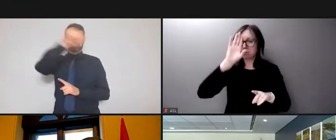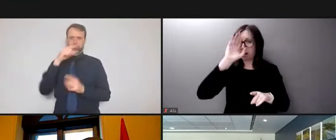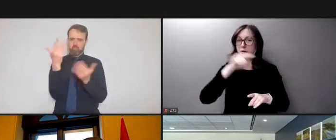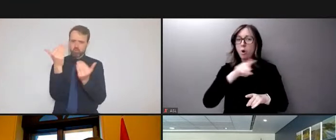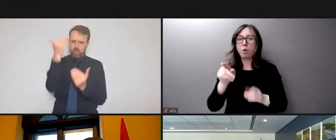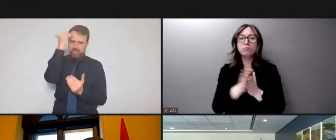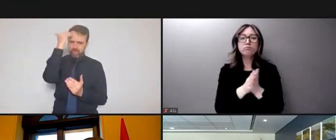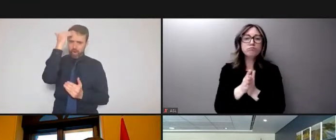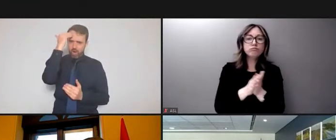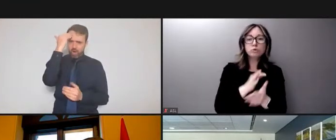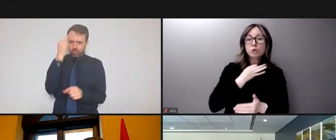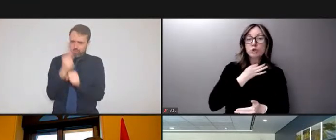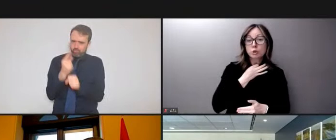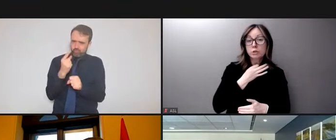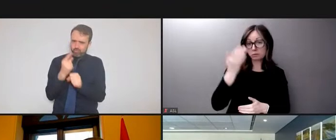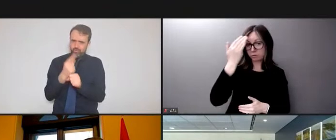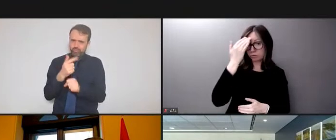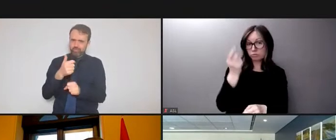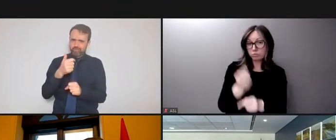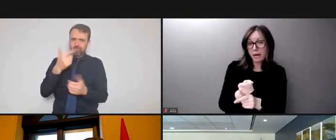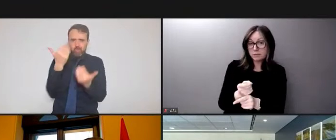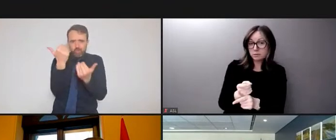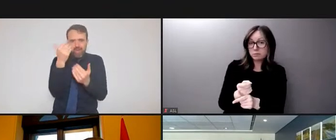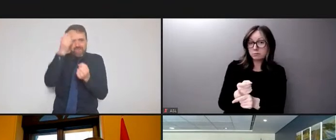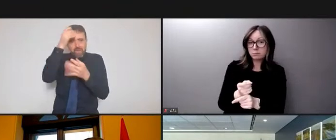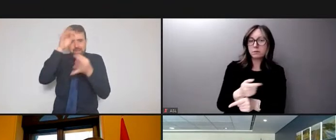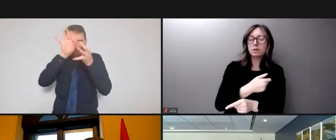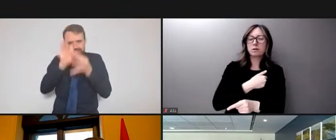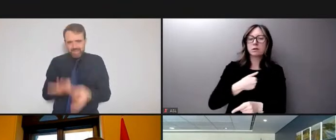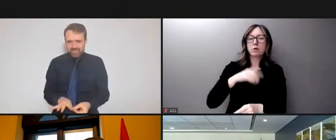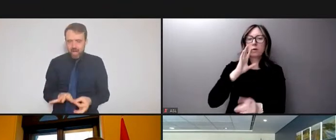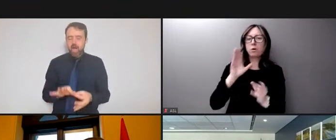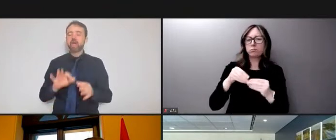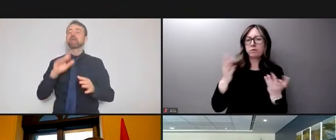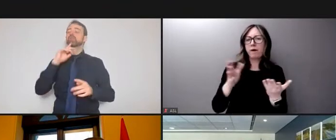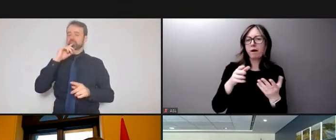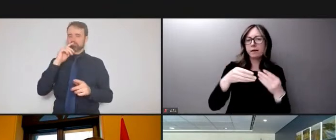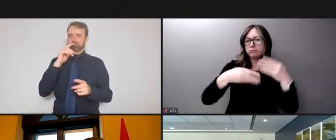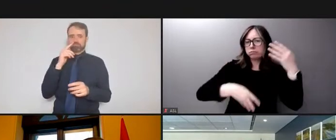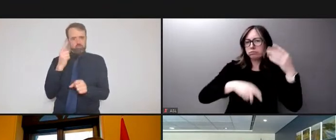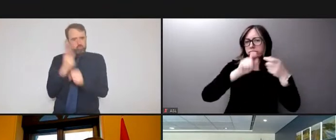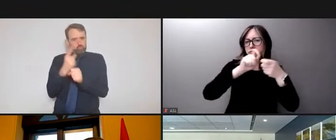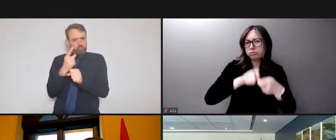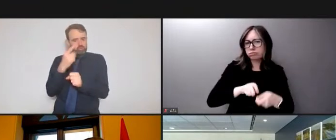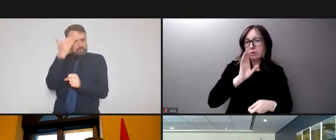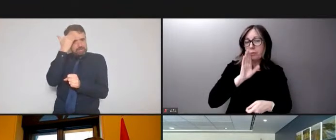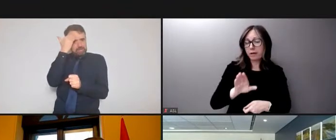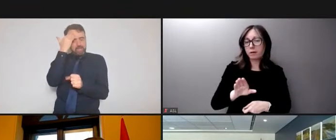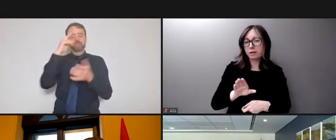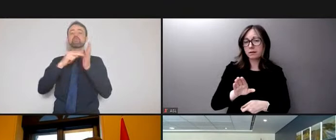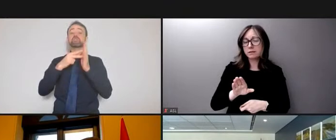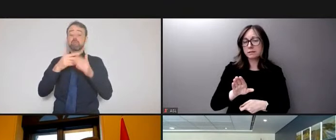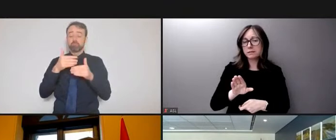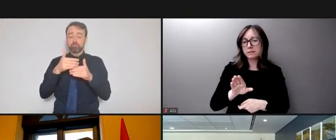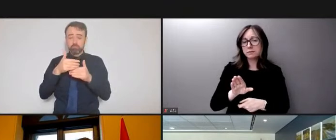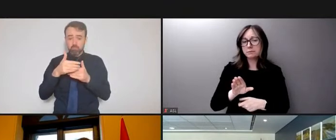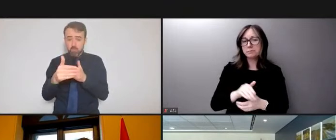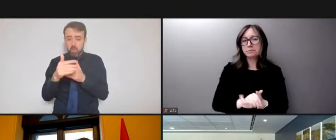de vous donner les détails. Et on va le faire le plus